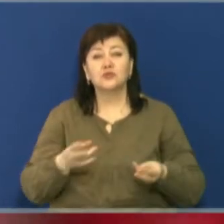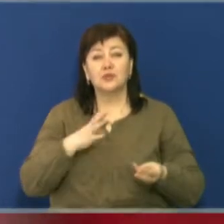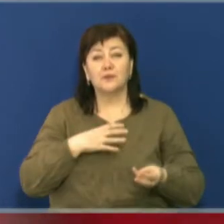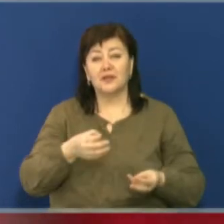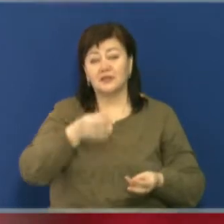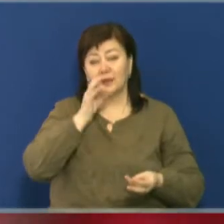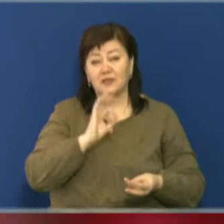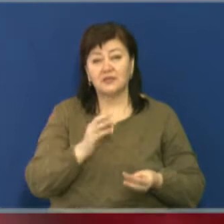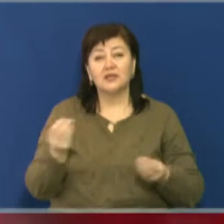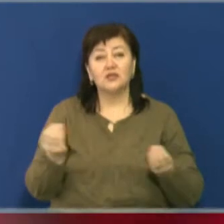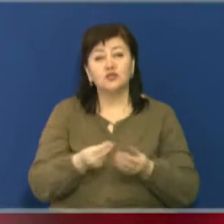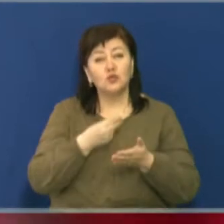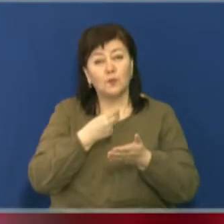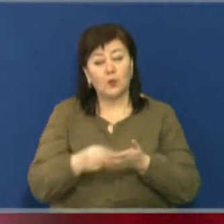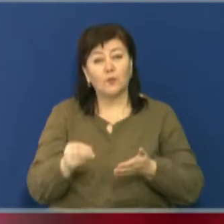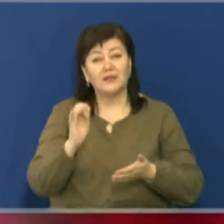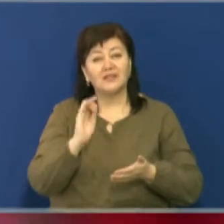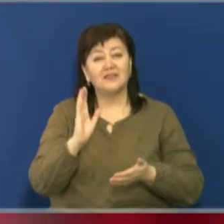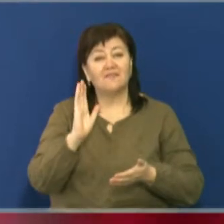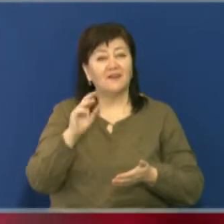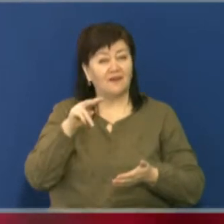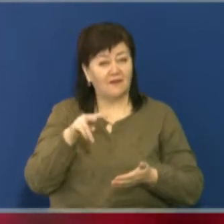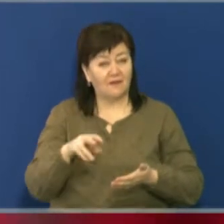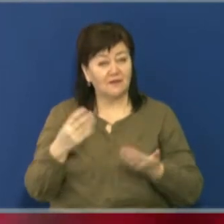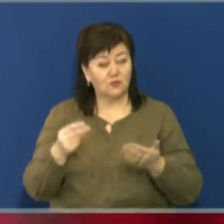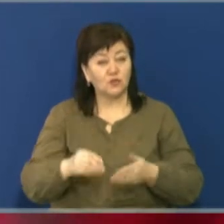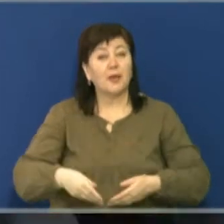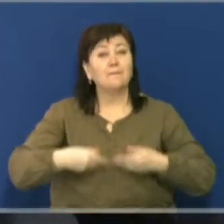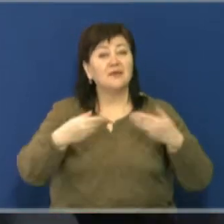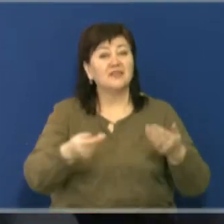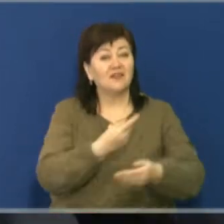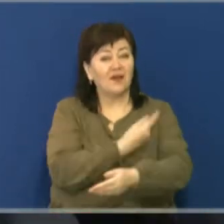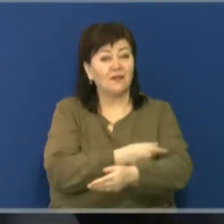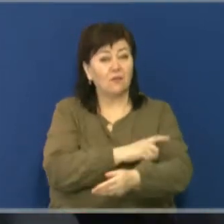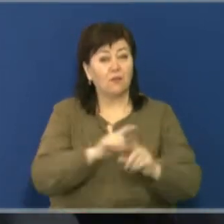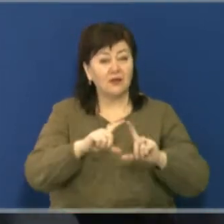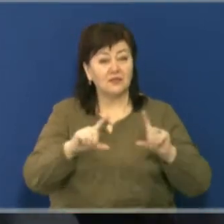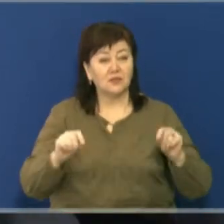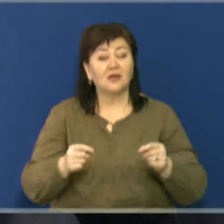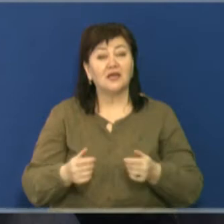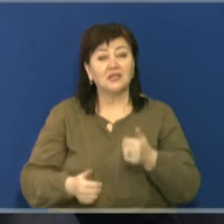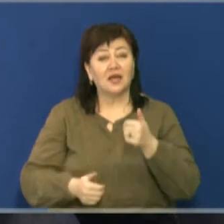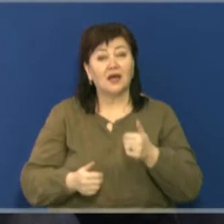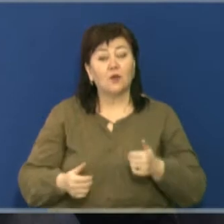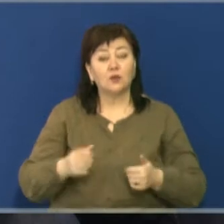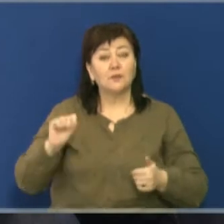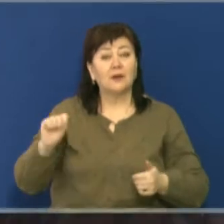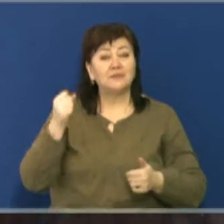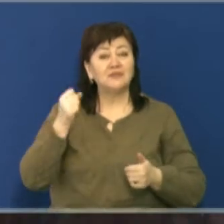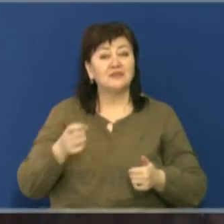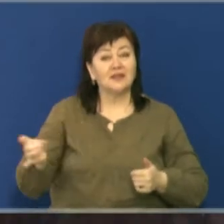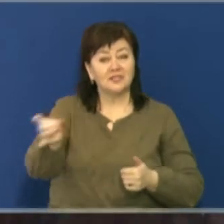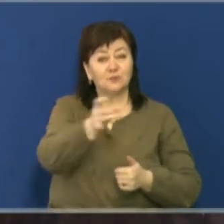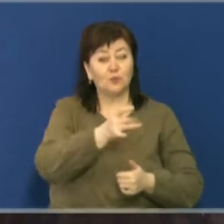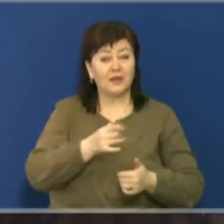атанды. Нұрсұлтан Назарбаев қоры мен іскер әйелдер қауымдастығы ұйымдастырған республикалық байқау осымен үшінші мәрте өткізіліп отыр.